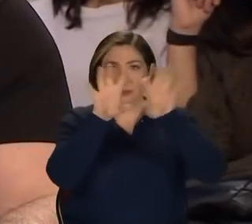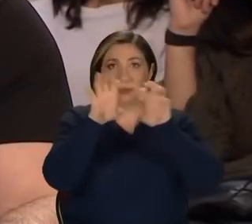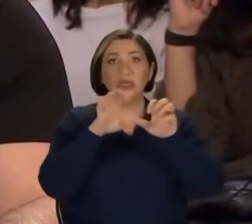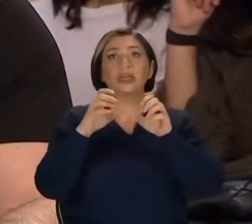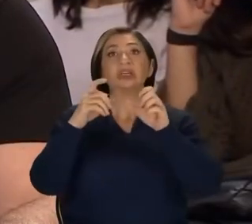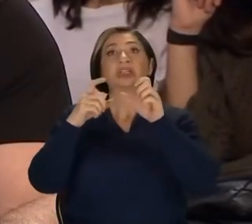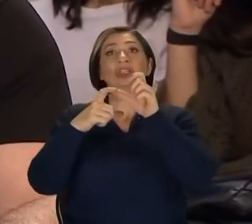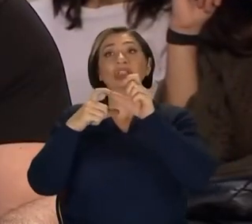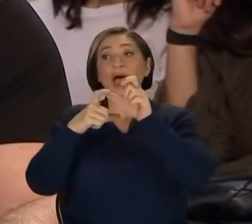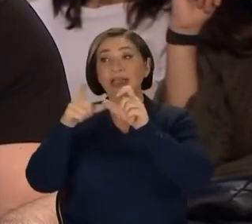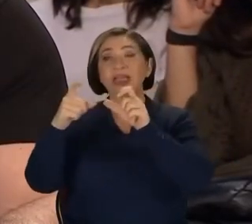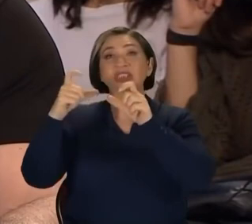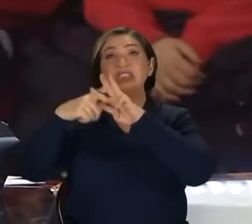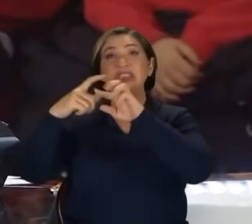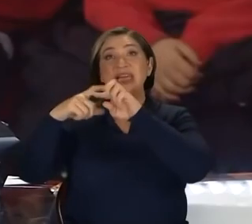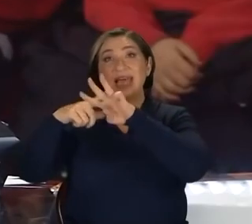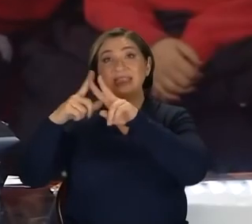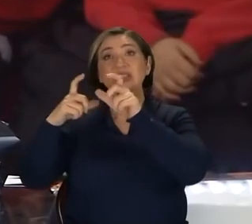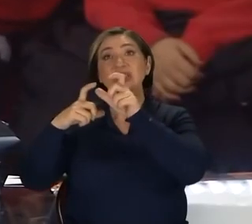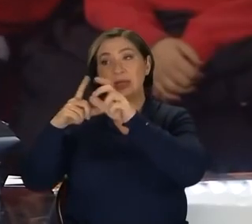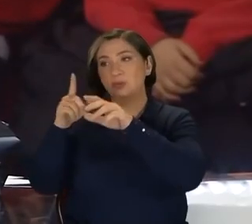Şahan'ın da Celal'le Ceren'in görüntü yönetmeni.